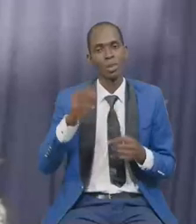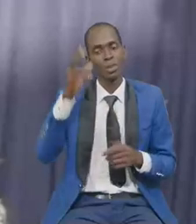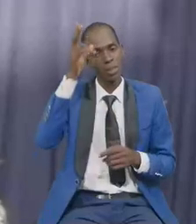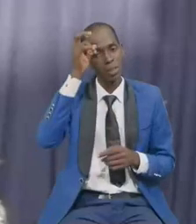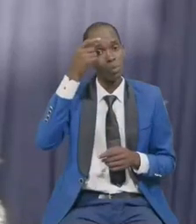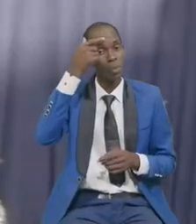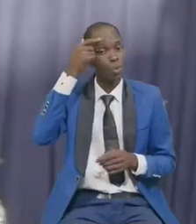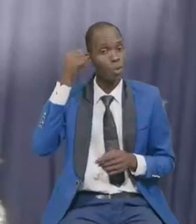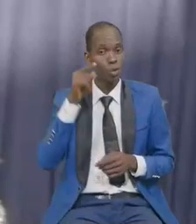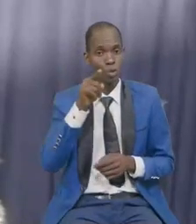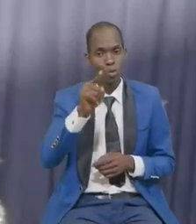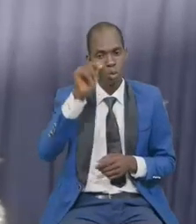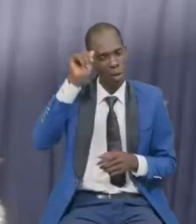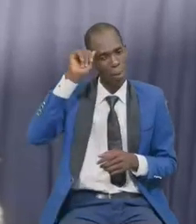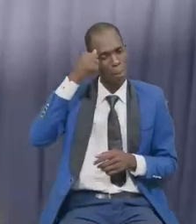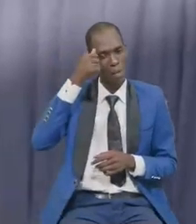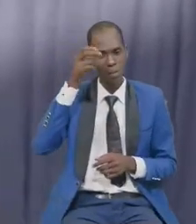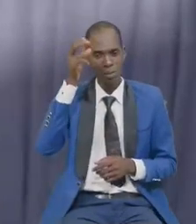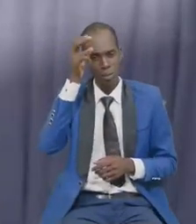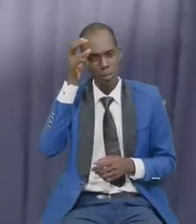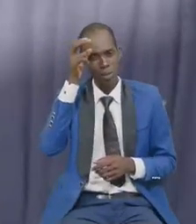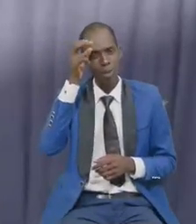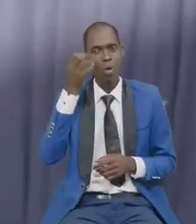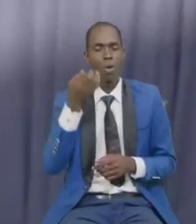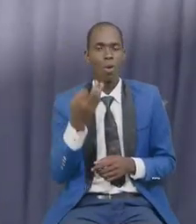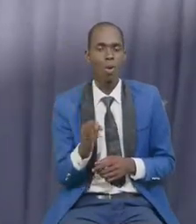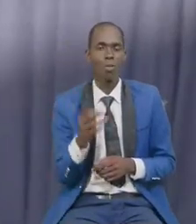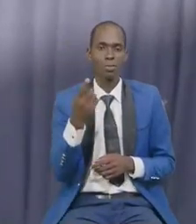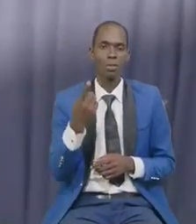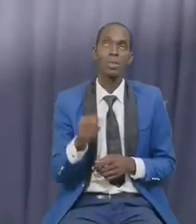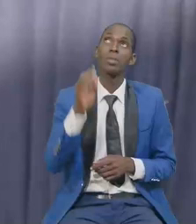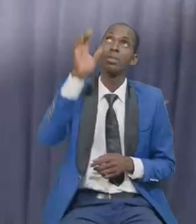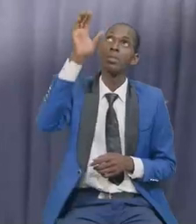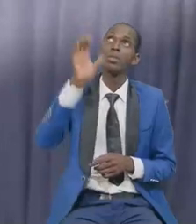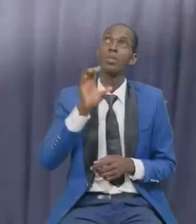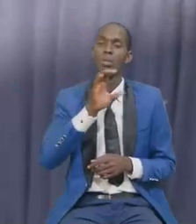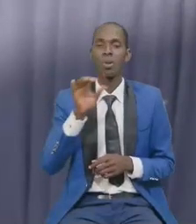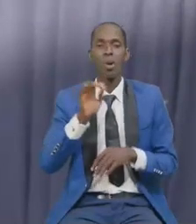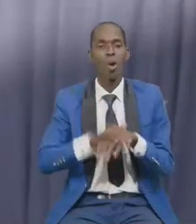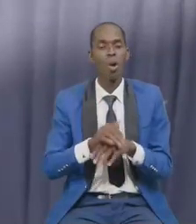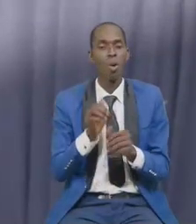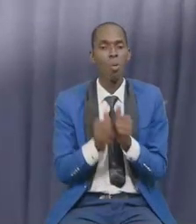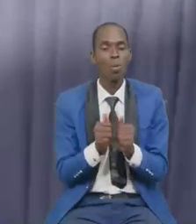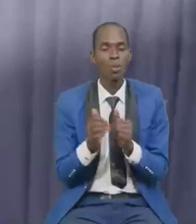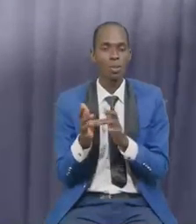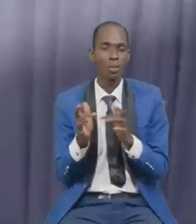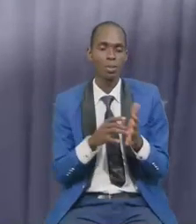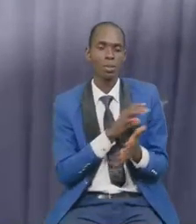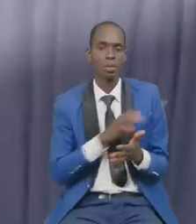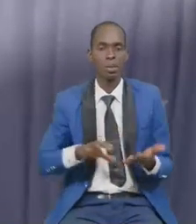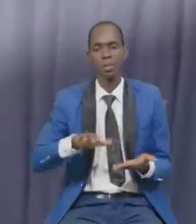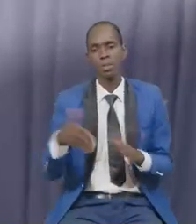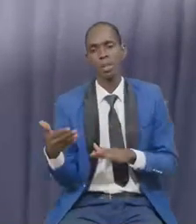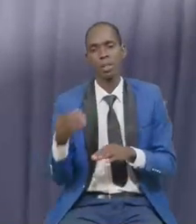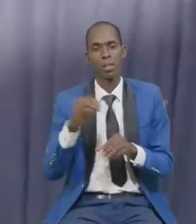Parce que tu lui rappelles la croix sur laquelle Jésus est mort.